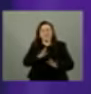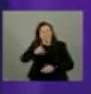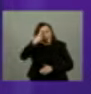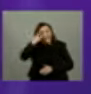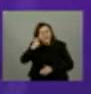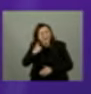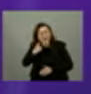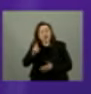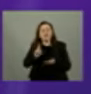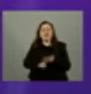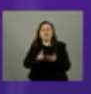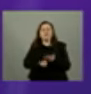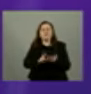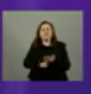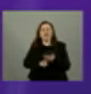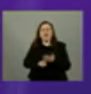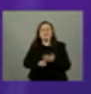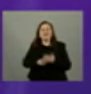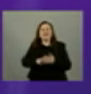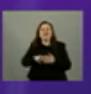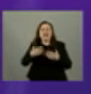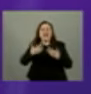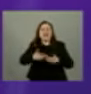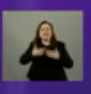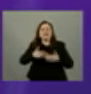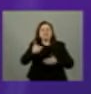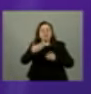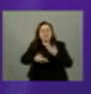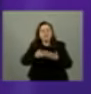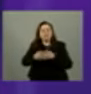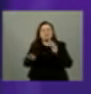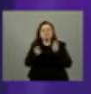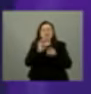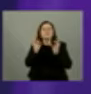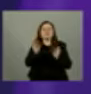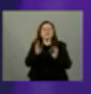Τώρα, επειδή έχω γνώση της ομιλίας, γιατί την έχω διαβάσει γιατί, για τους ευνόητους λόγους,